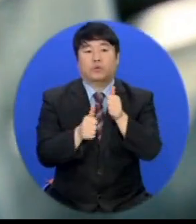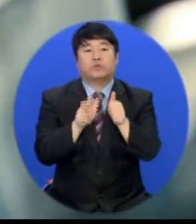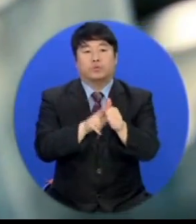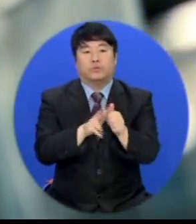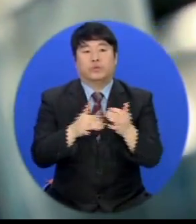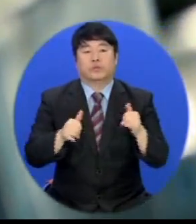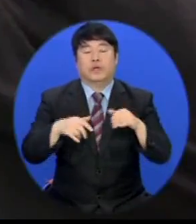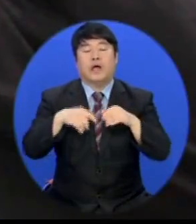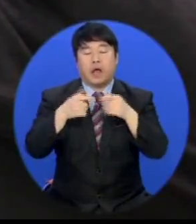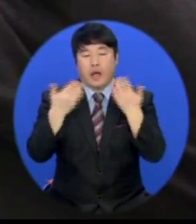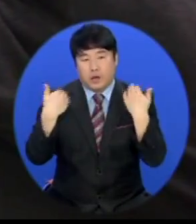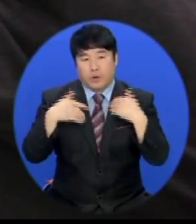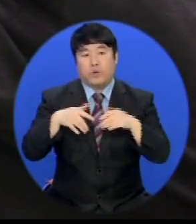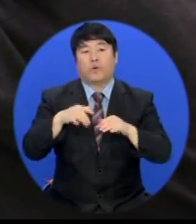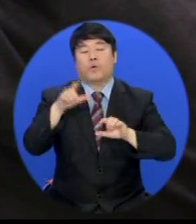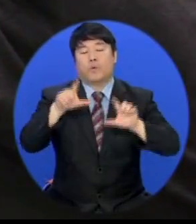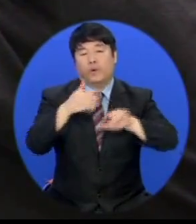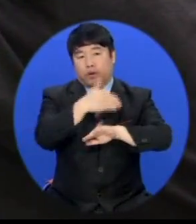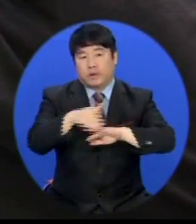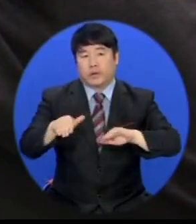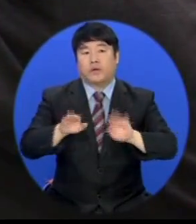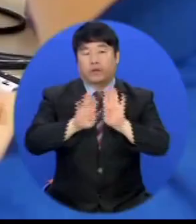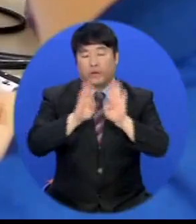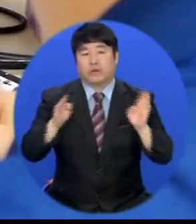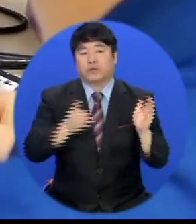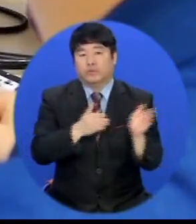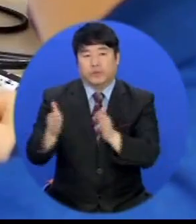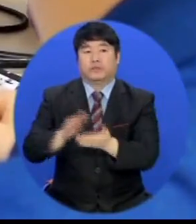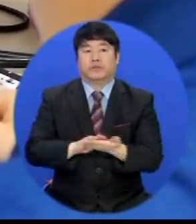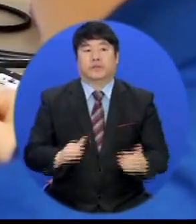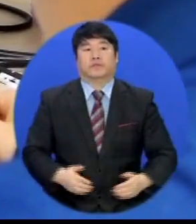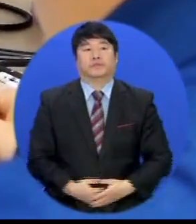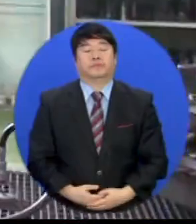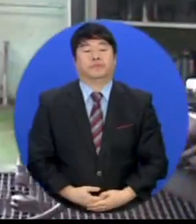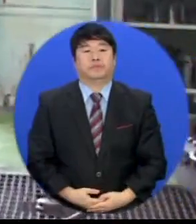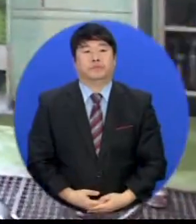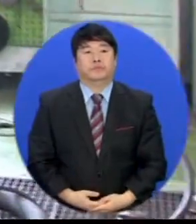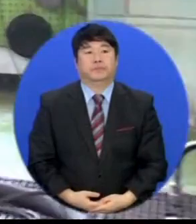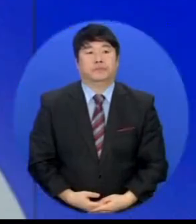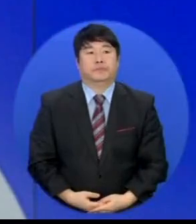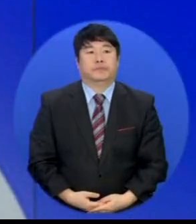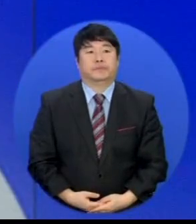캠퍼스 설계 등 본격적인 개교 준비에 나설 예정입니다.